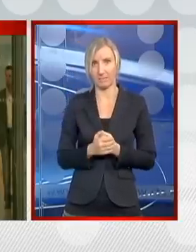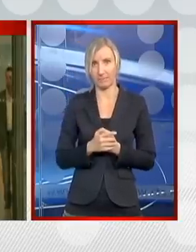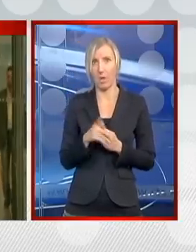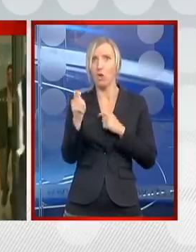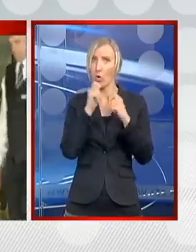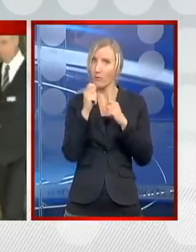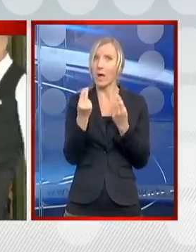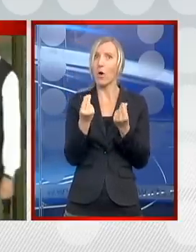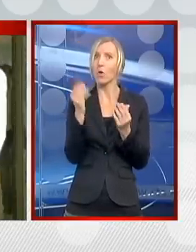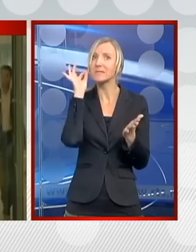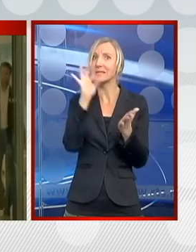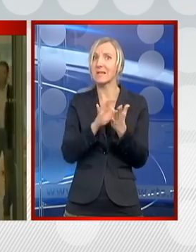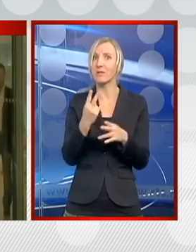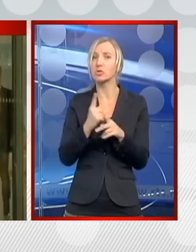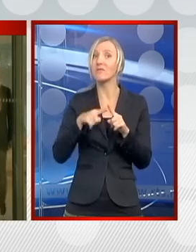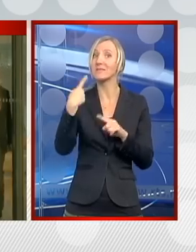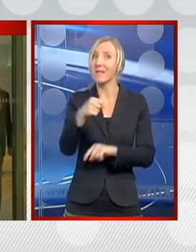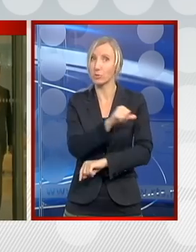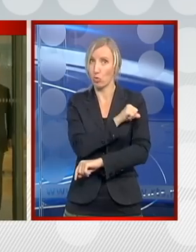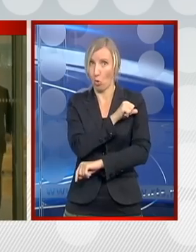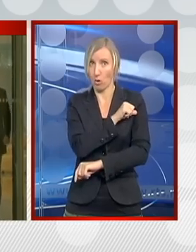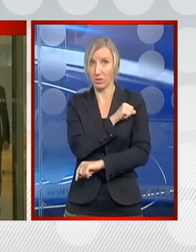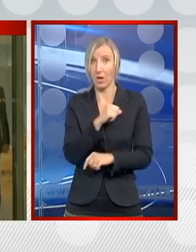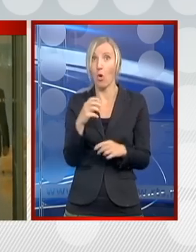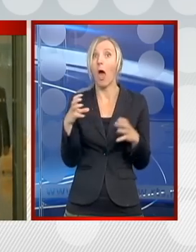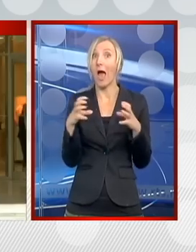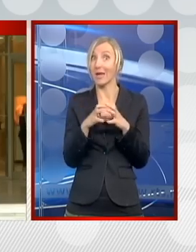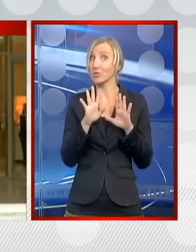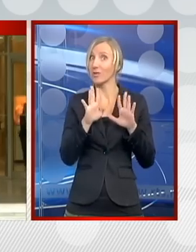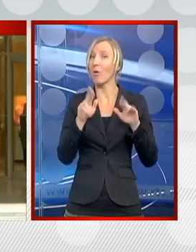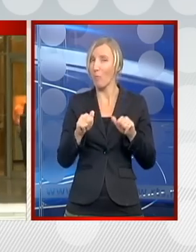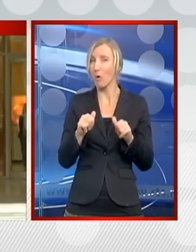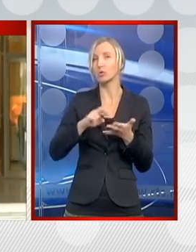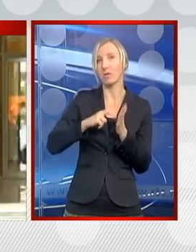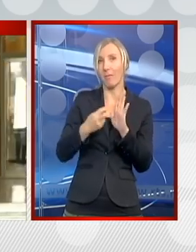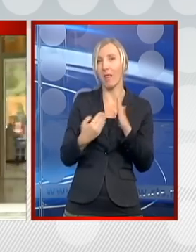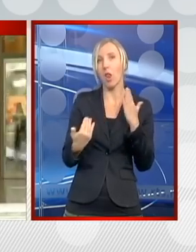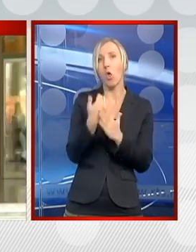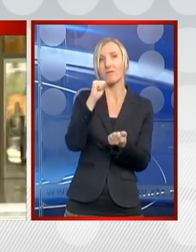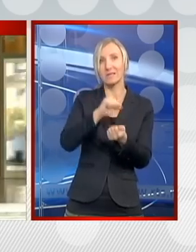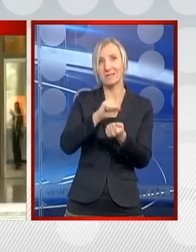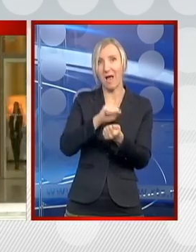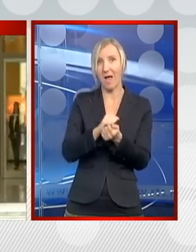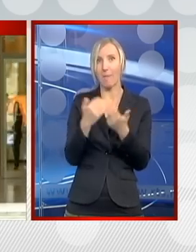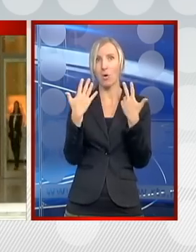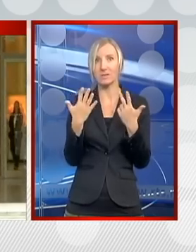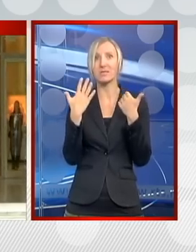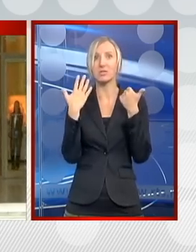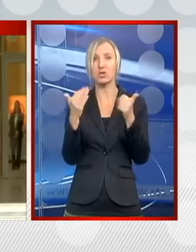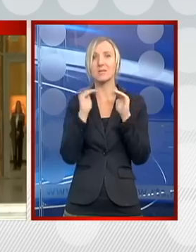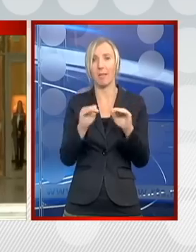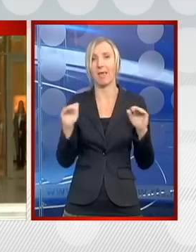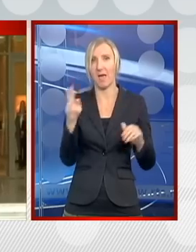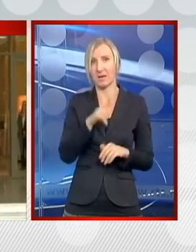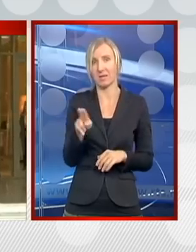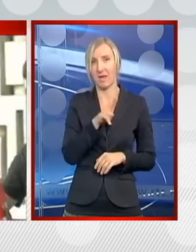su i ekonomski ciljevi zemlje za sledeću godinu. Grčka će tako moći da računa na novi zajam od